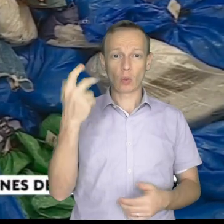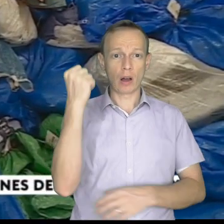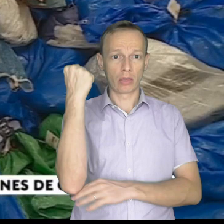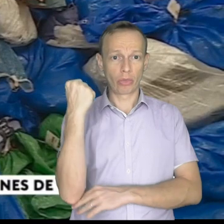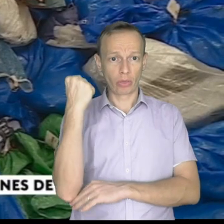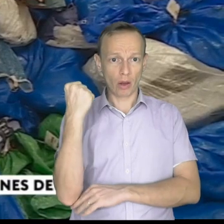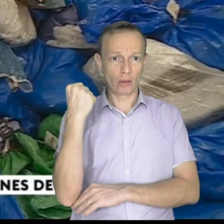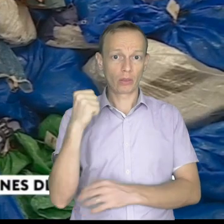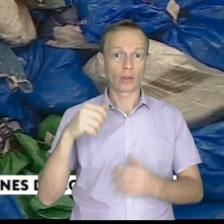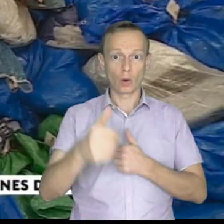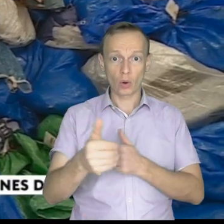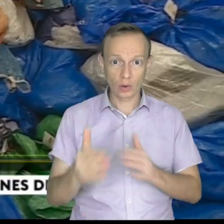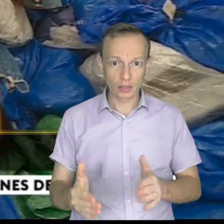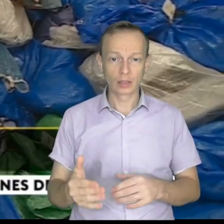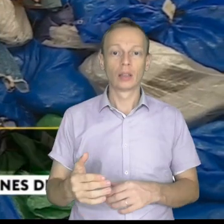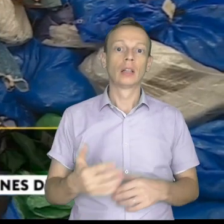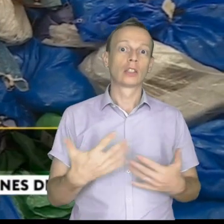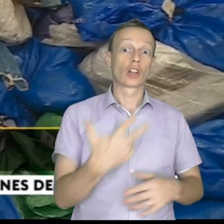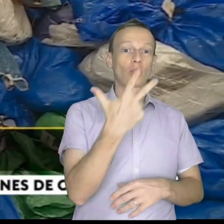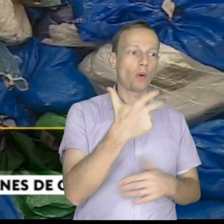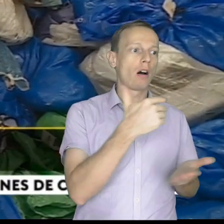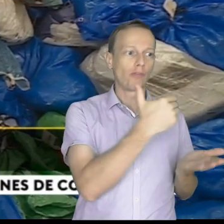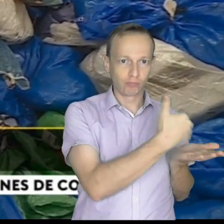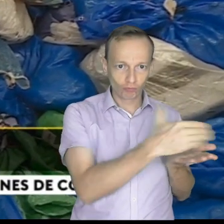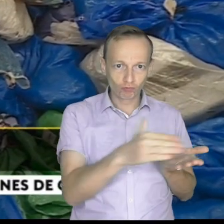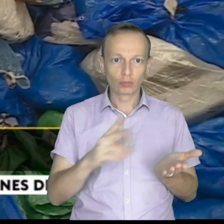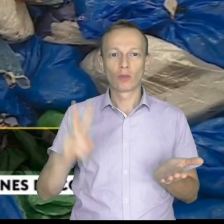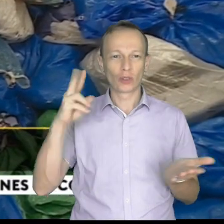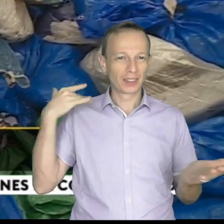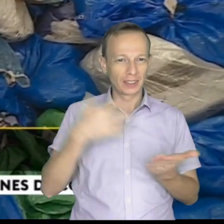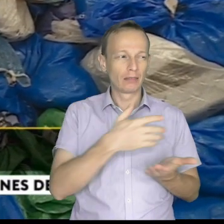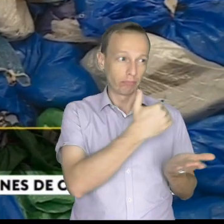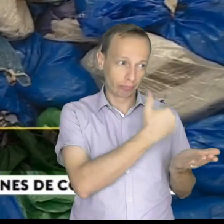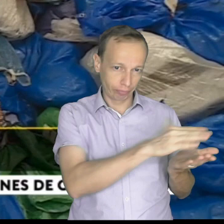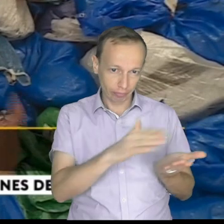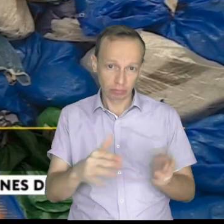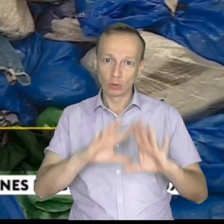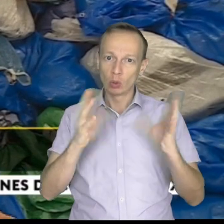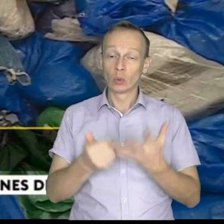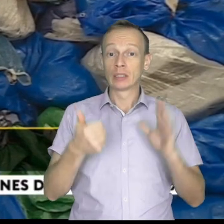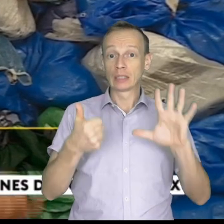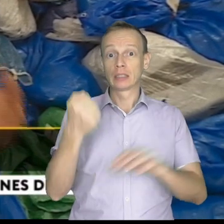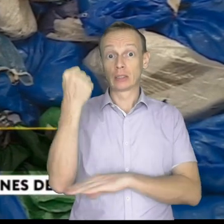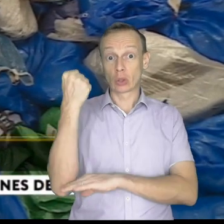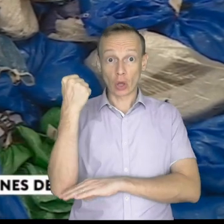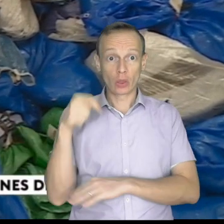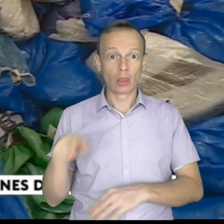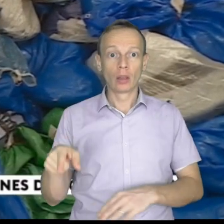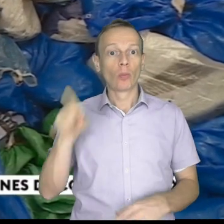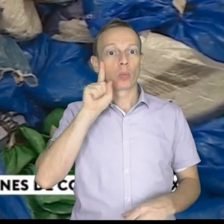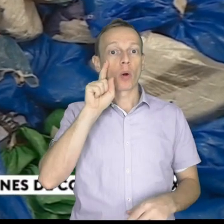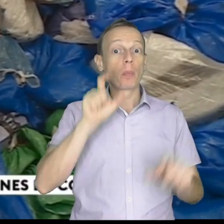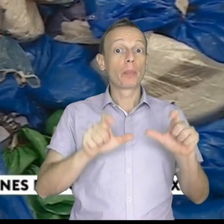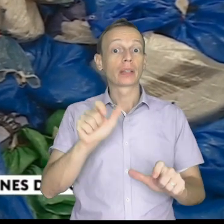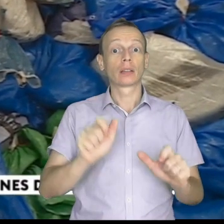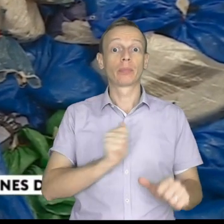3 tonnes de colis et 3 ont déjà été traités depuis vendredi. En tout donc 6 tonnes, des colis pour